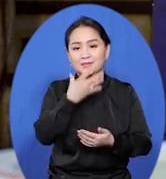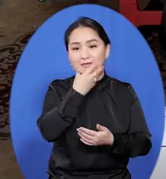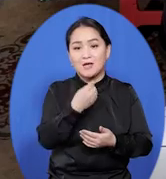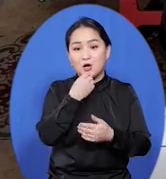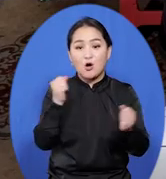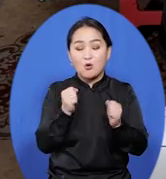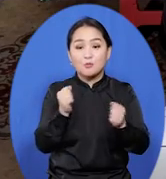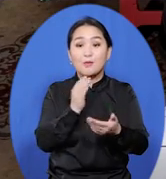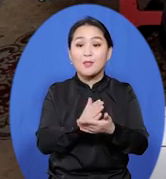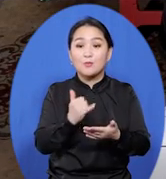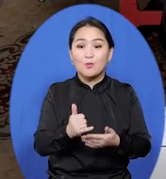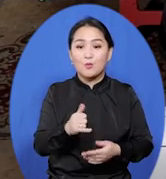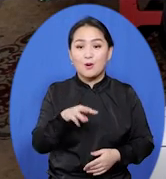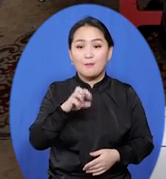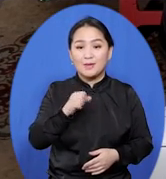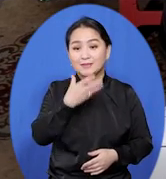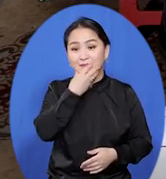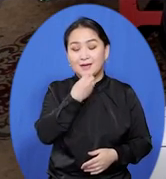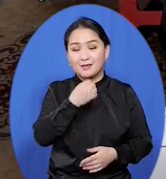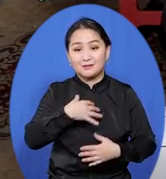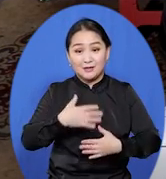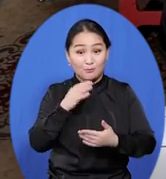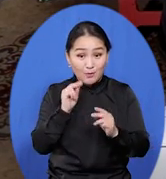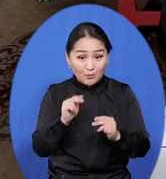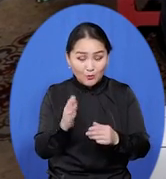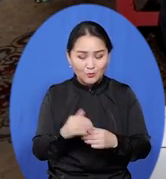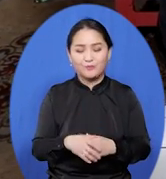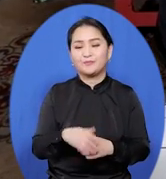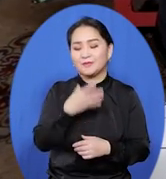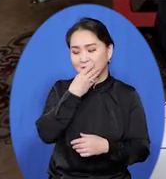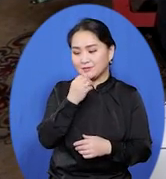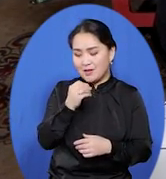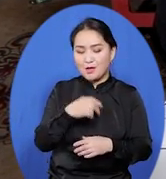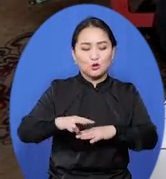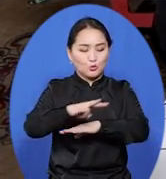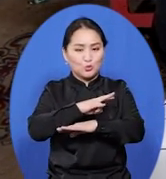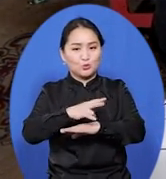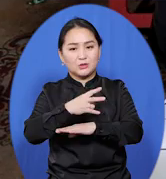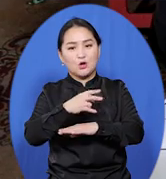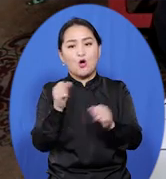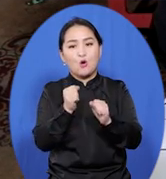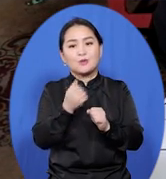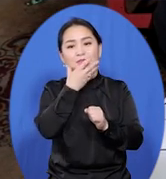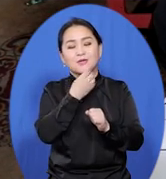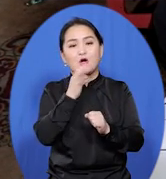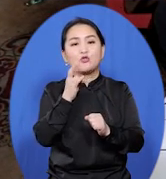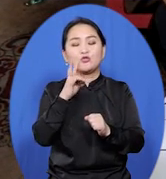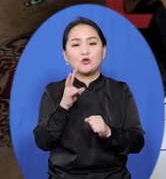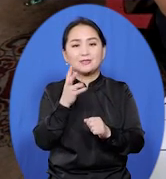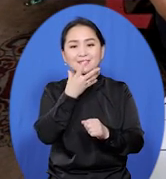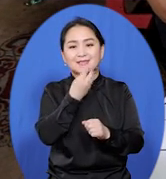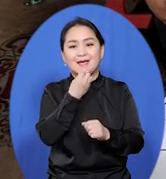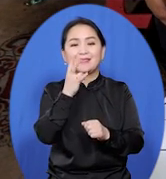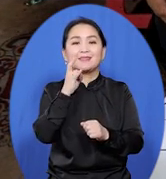байгаа. За сайхан өвлж гэнэ. Мал тарган тавтай сайхан орв. Сайхан өвлж гэнэ. Та бүхэн сайхан өвлж гэнэ. За нутаг орноор өвлжөө. Хэр сайхан намар. Сайхан байна уу?